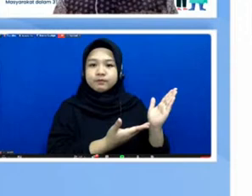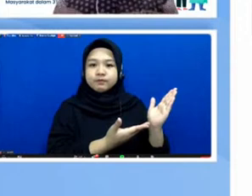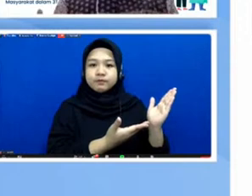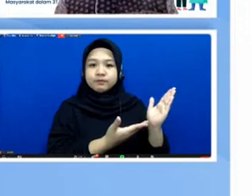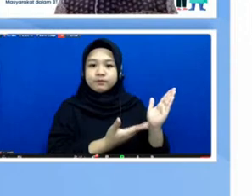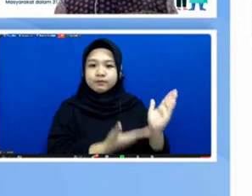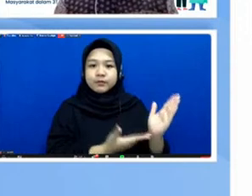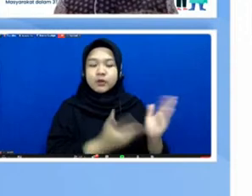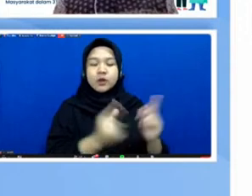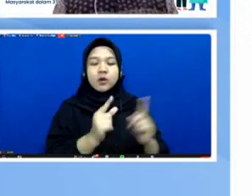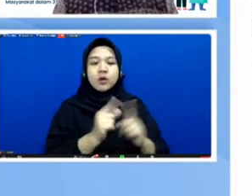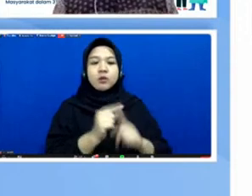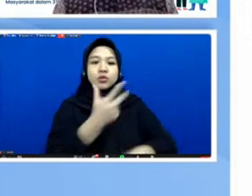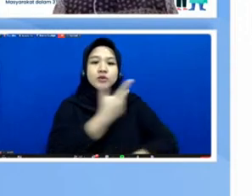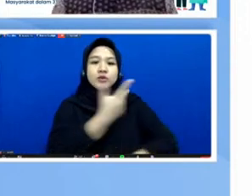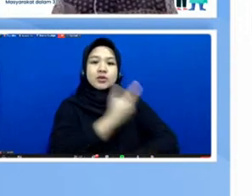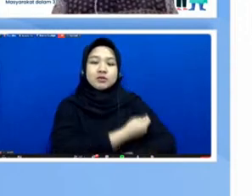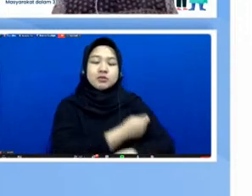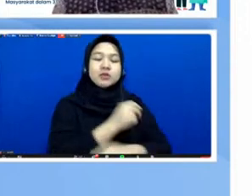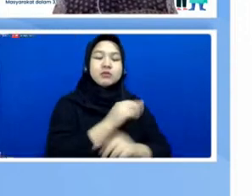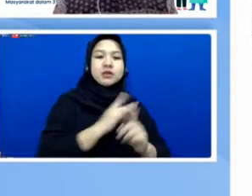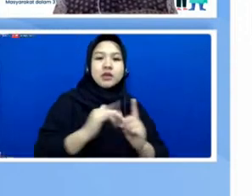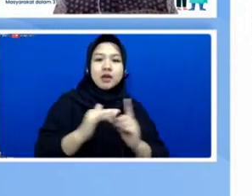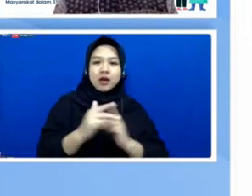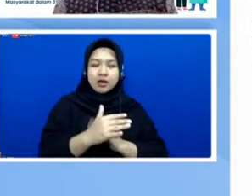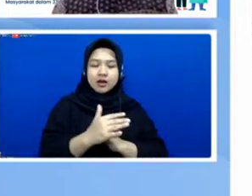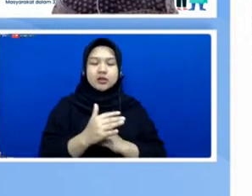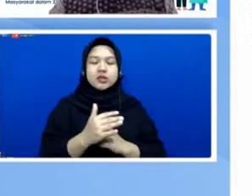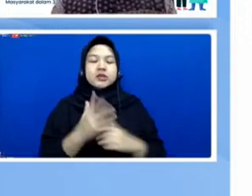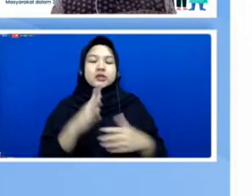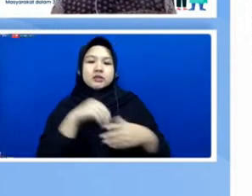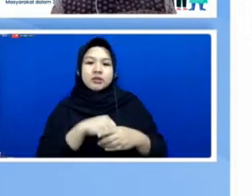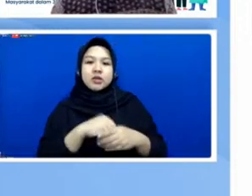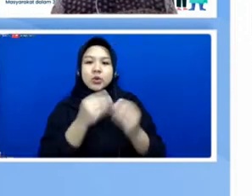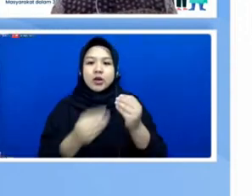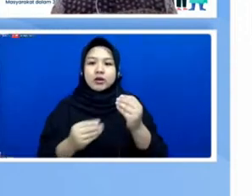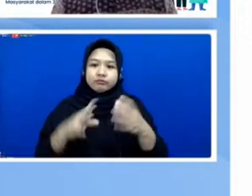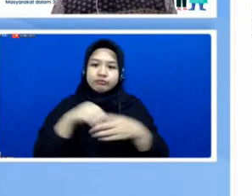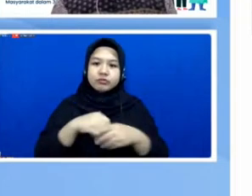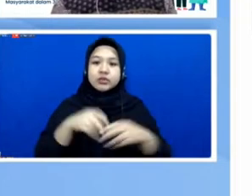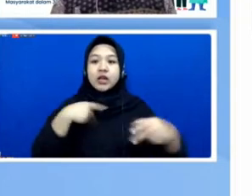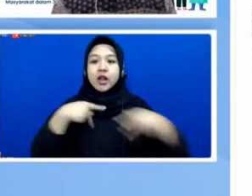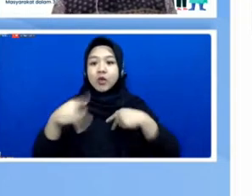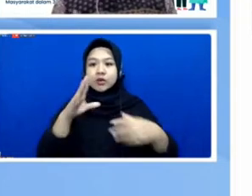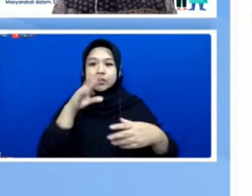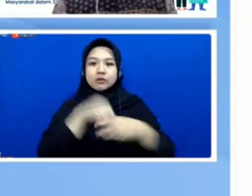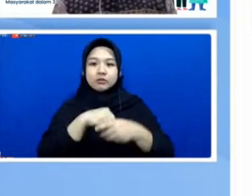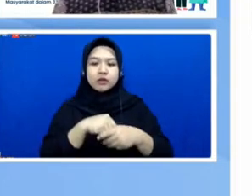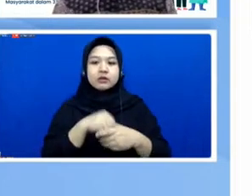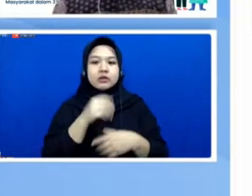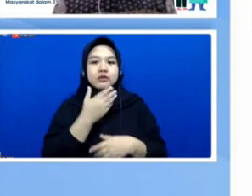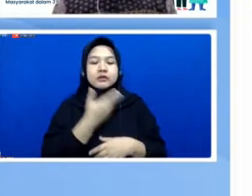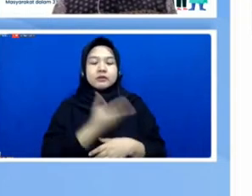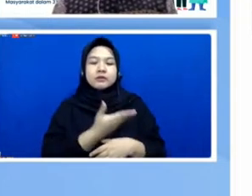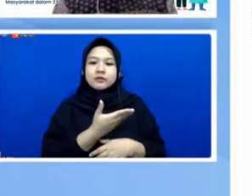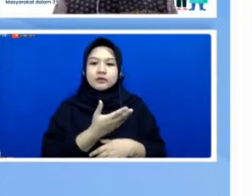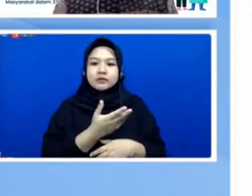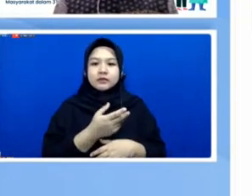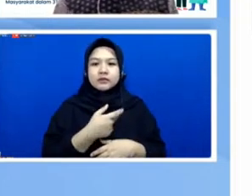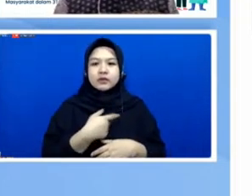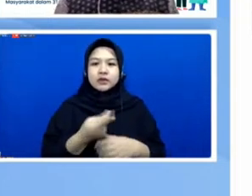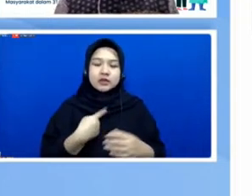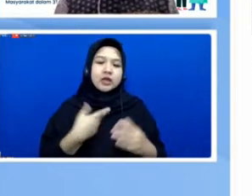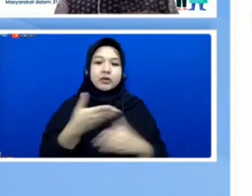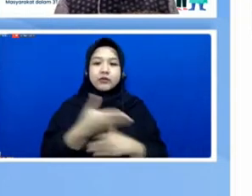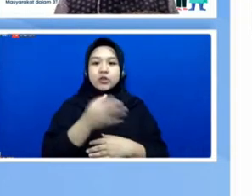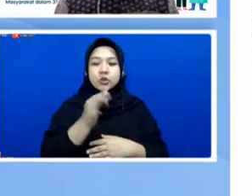melibatkan masyarakat, melibatkan kader, melibatkan relawan, ini puskesmas yang kami intervensi di Kota Bandung, itu